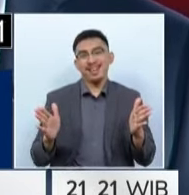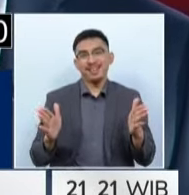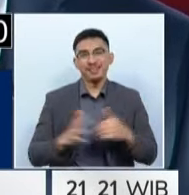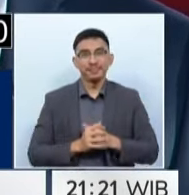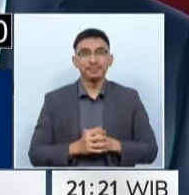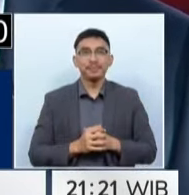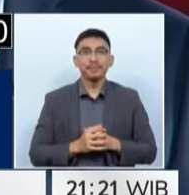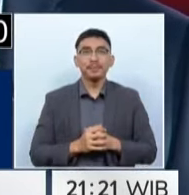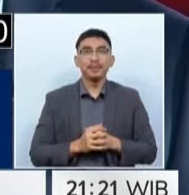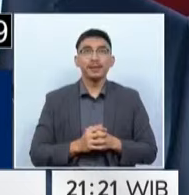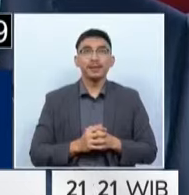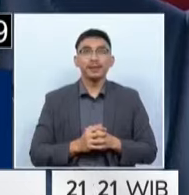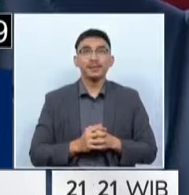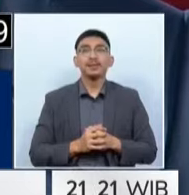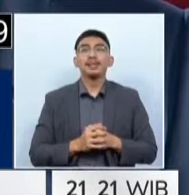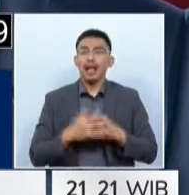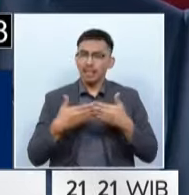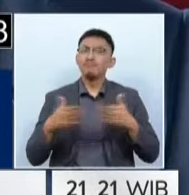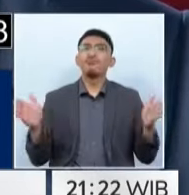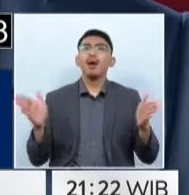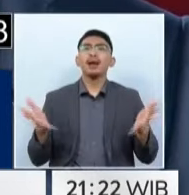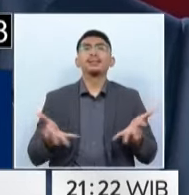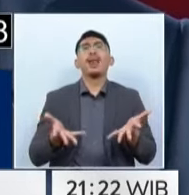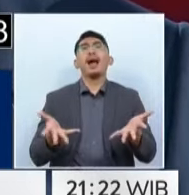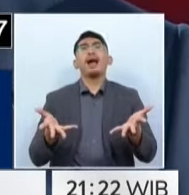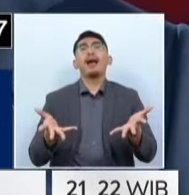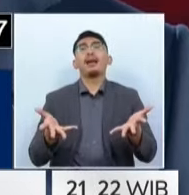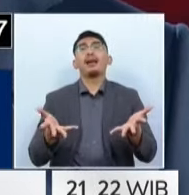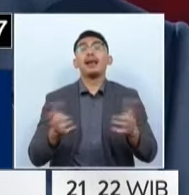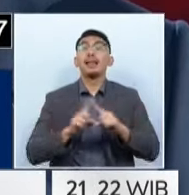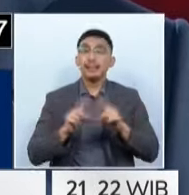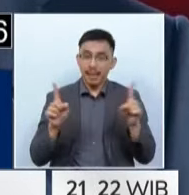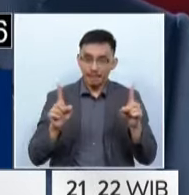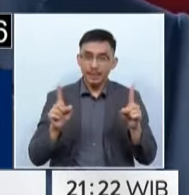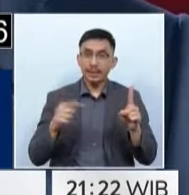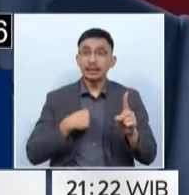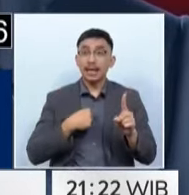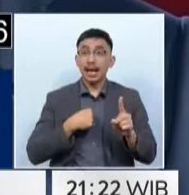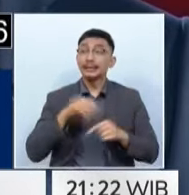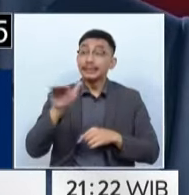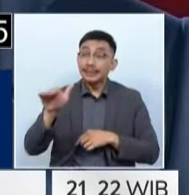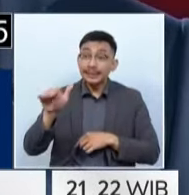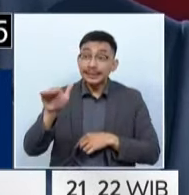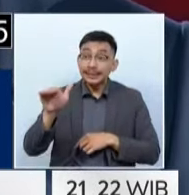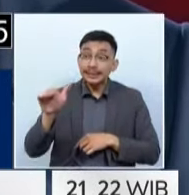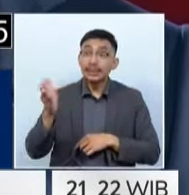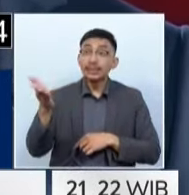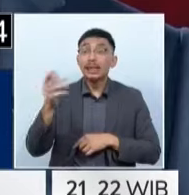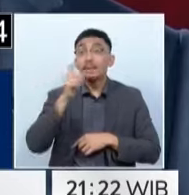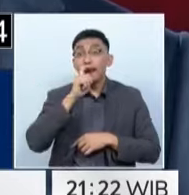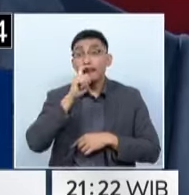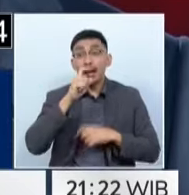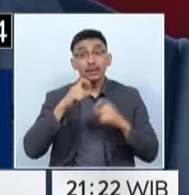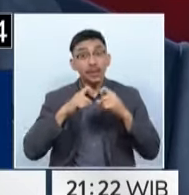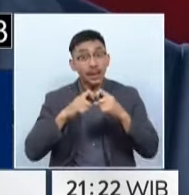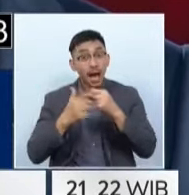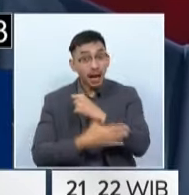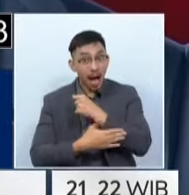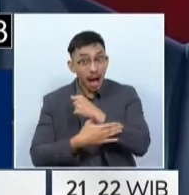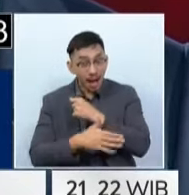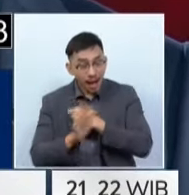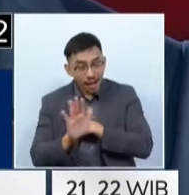terbuka terbuka silakan tapi saya ingatkan Bapak cinta atau tidak dengan negara ini masa kita mau